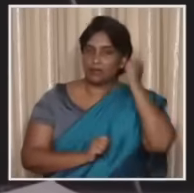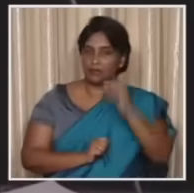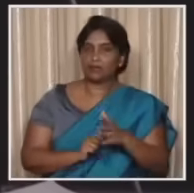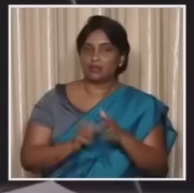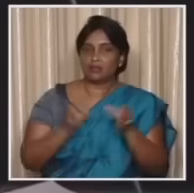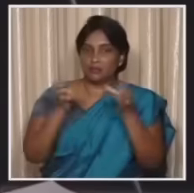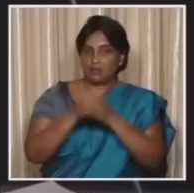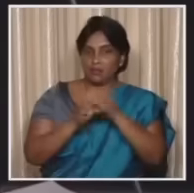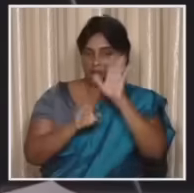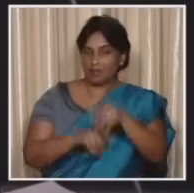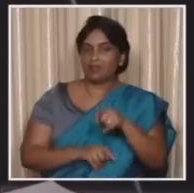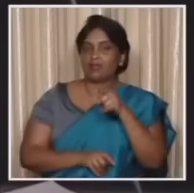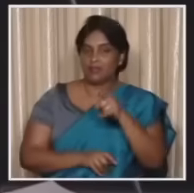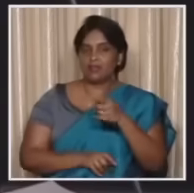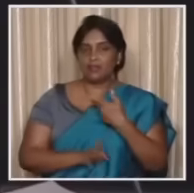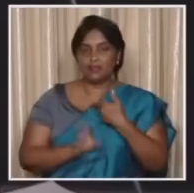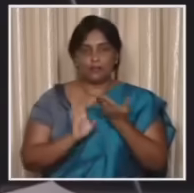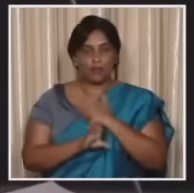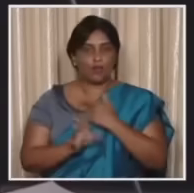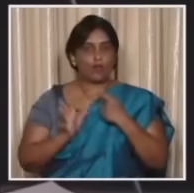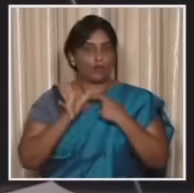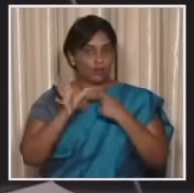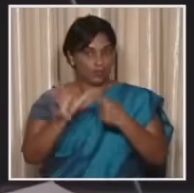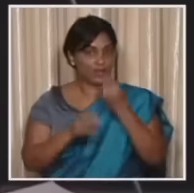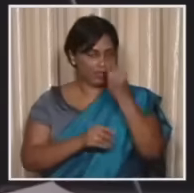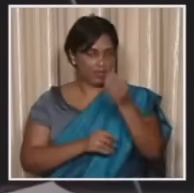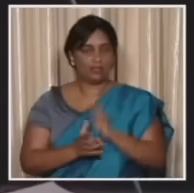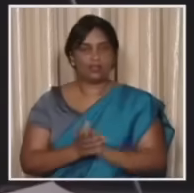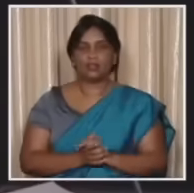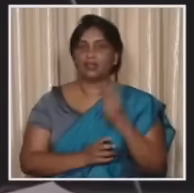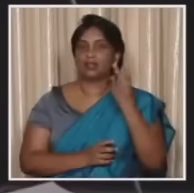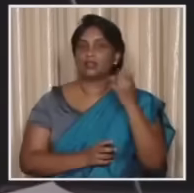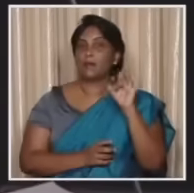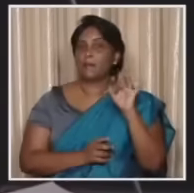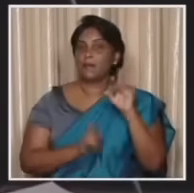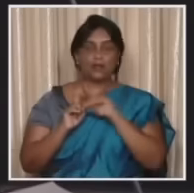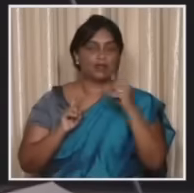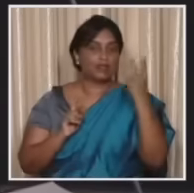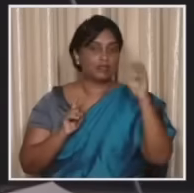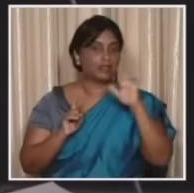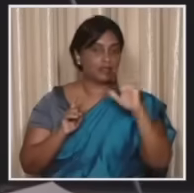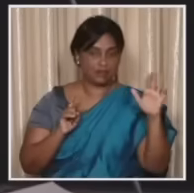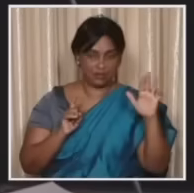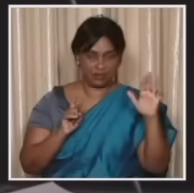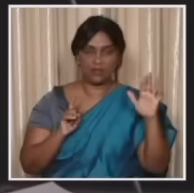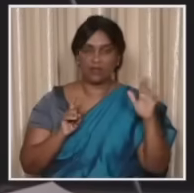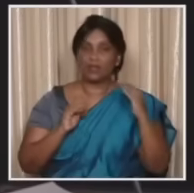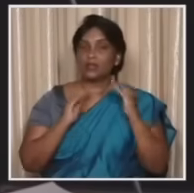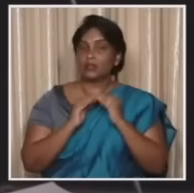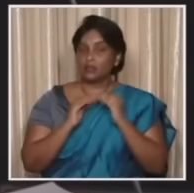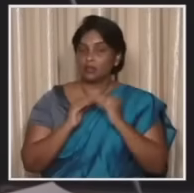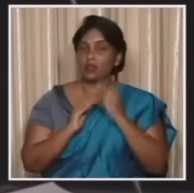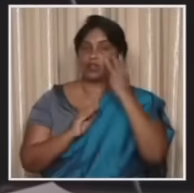බලකාය සෙට් වෙලා ඉන්න හින්දා මම කලින් උත්තරයක් දෙන්නම් ඒකට. හරිද? 2015-19 කාලේ ගෙවල්